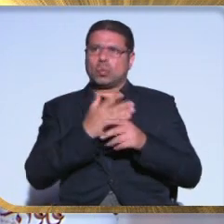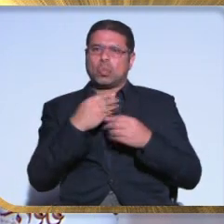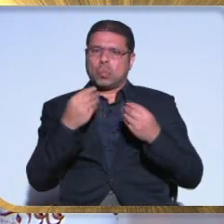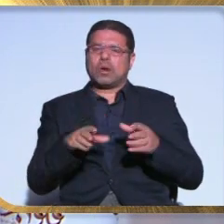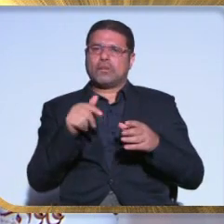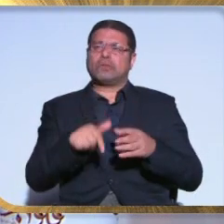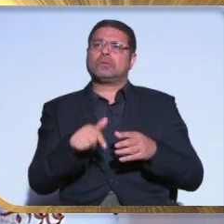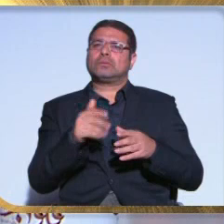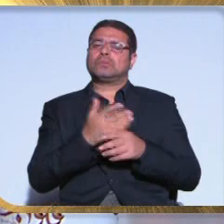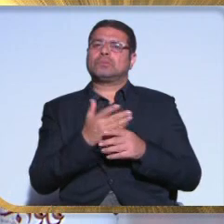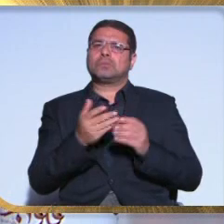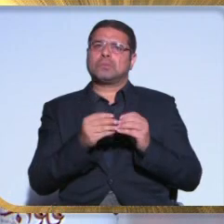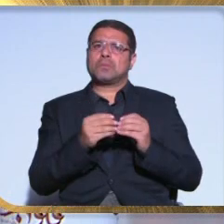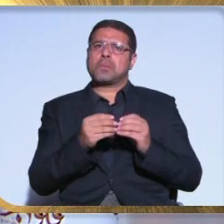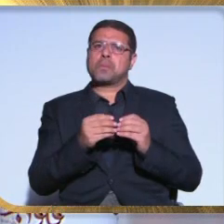فيها.